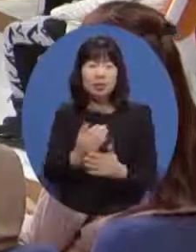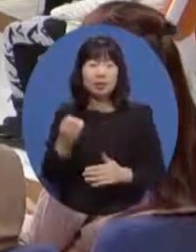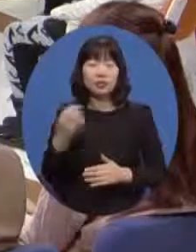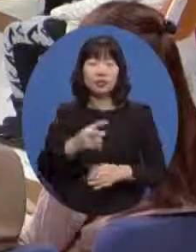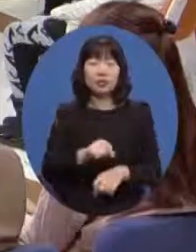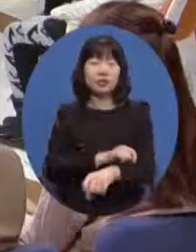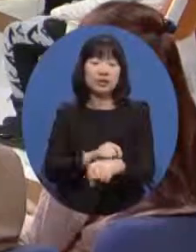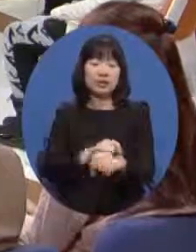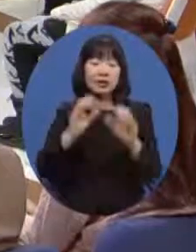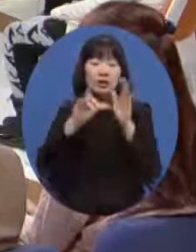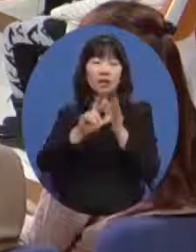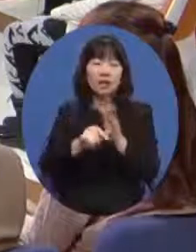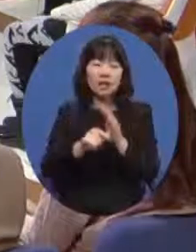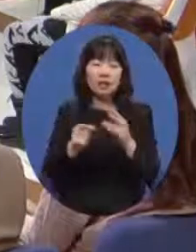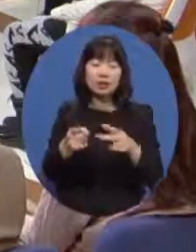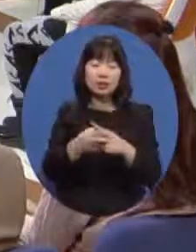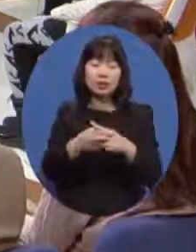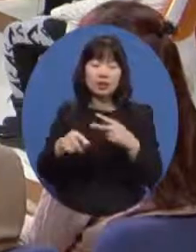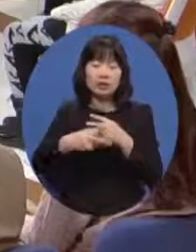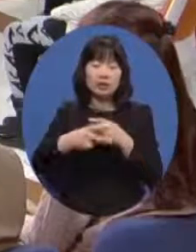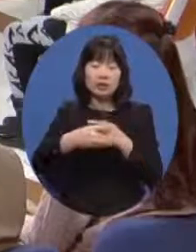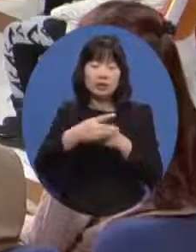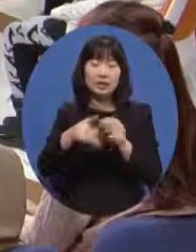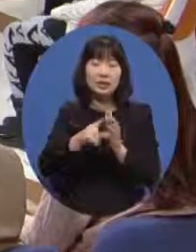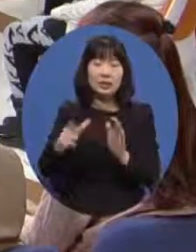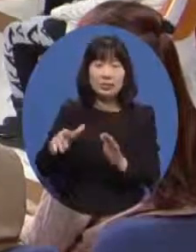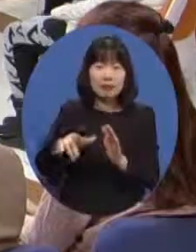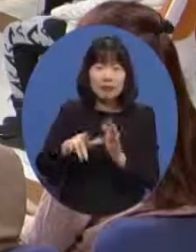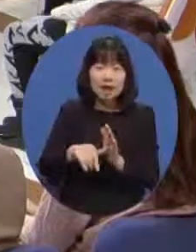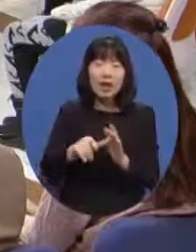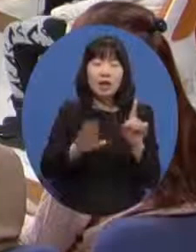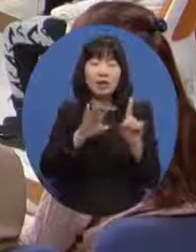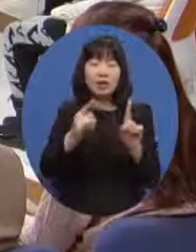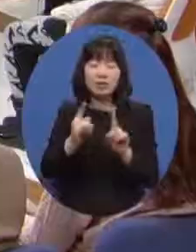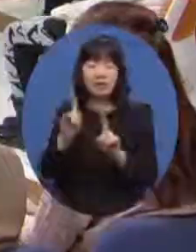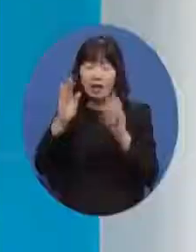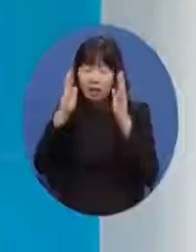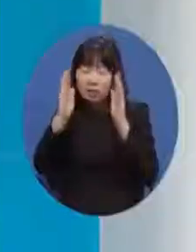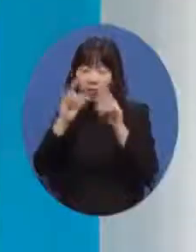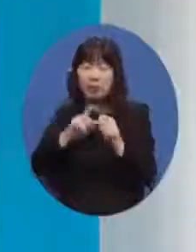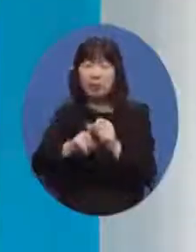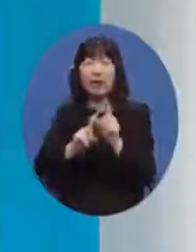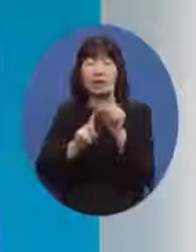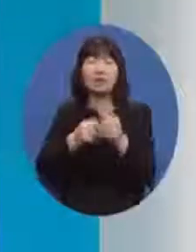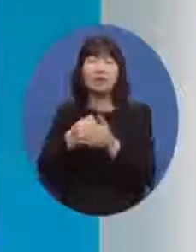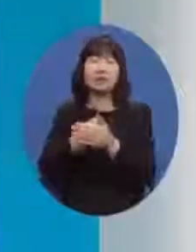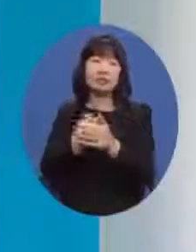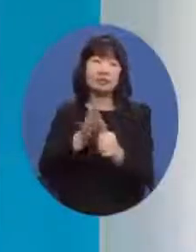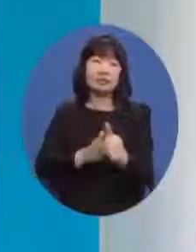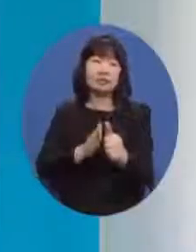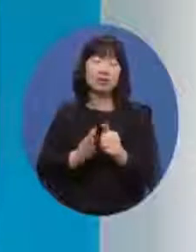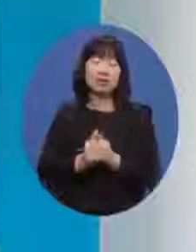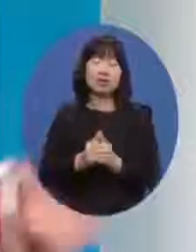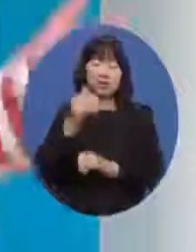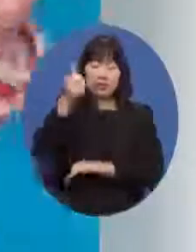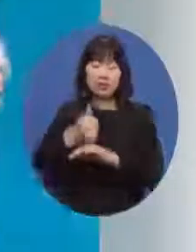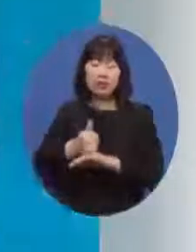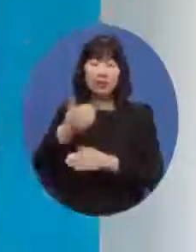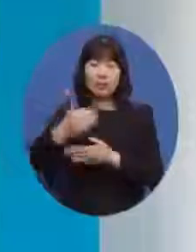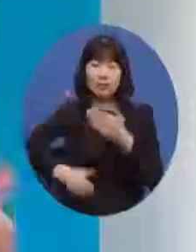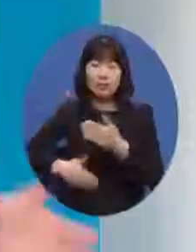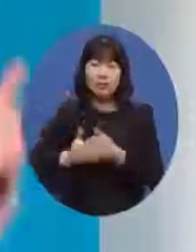특히 유아기, 초등 저학년 때는 한 번에 학습 목표를 하나만 정해라. 그리고 나머지는